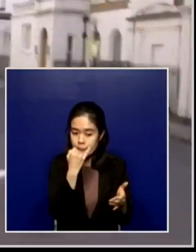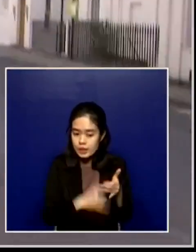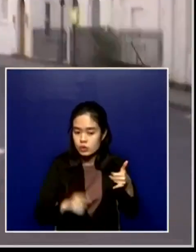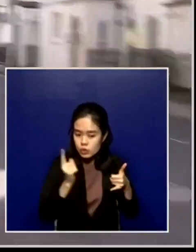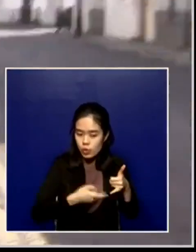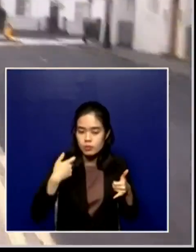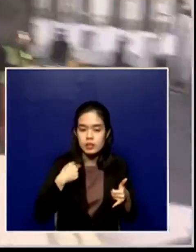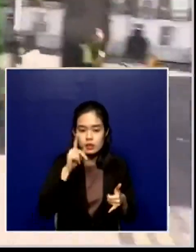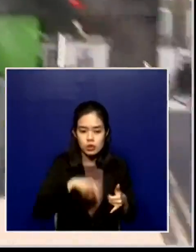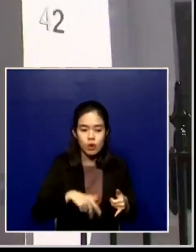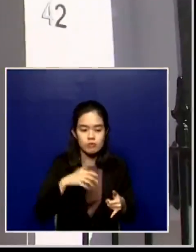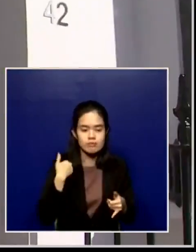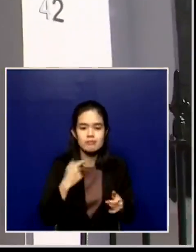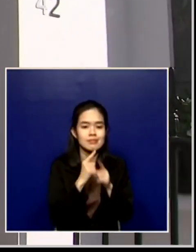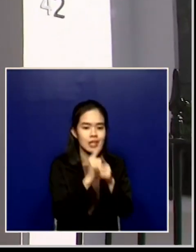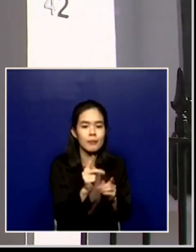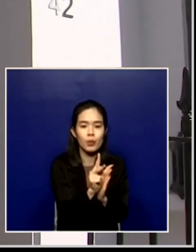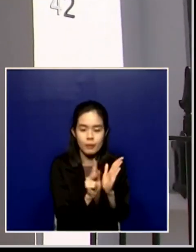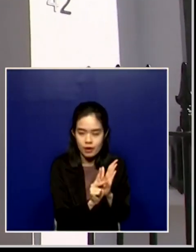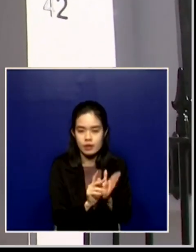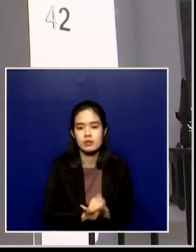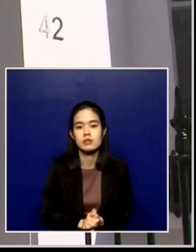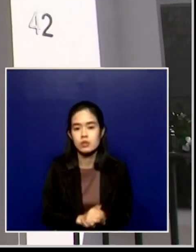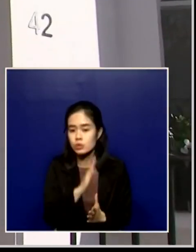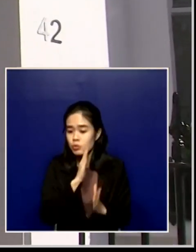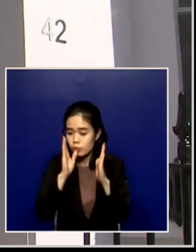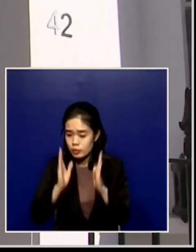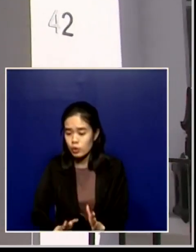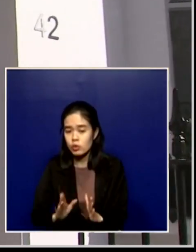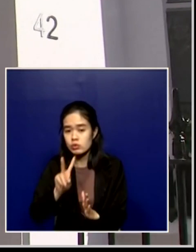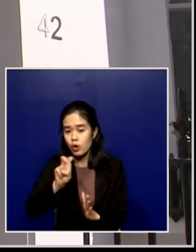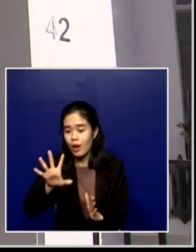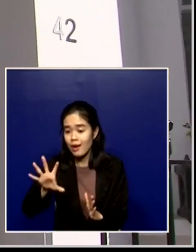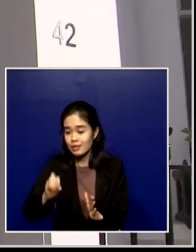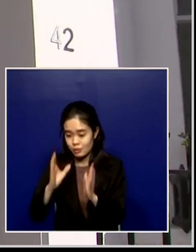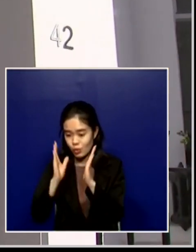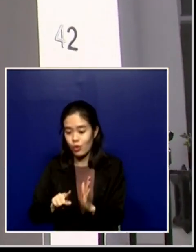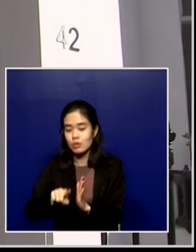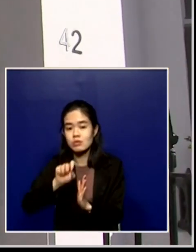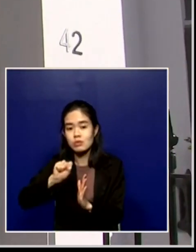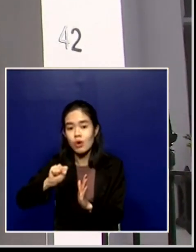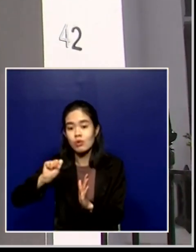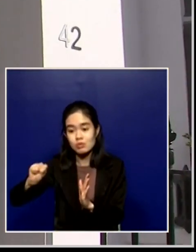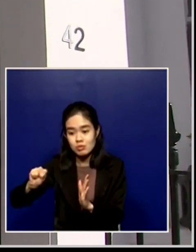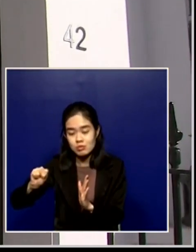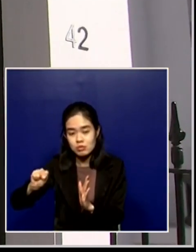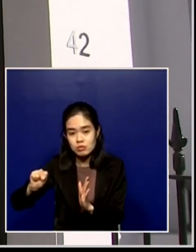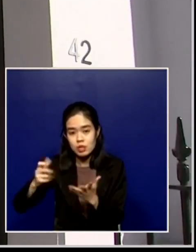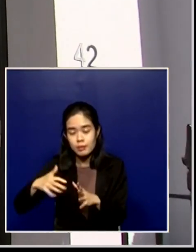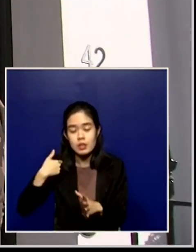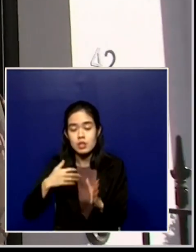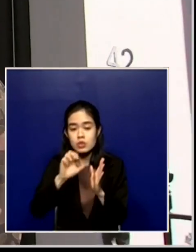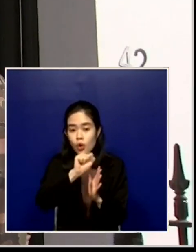สว.ผมพูดอีกครั้งนะครับท่านก็พูดเสมอผมตั้ง250คนดูที่มาของสว.ดิมี